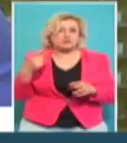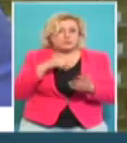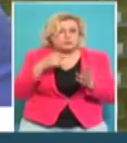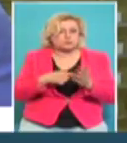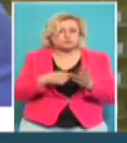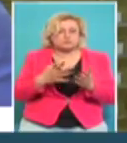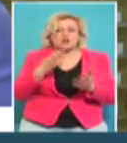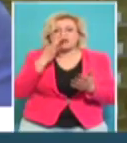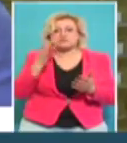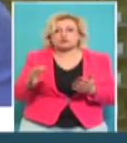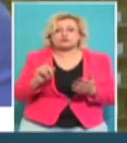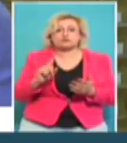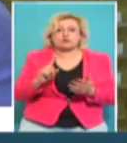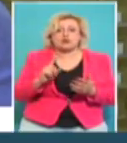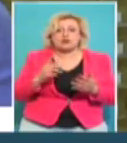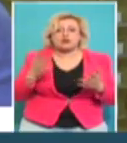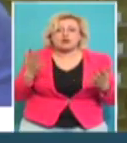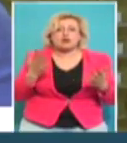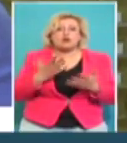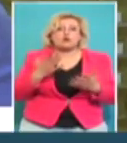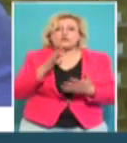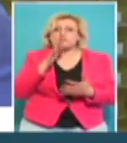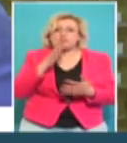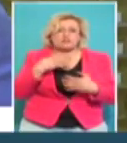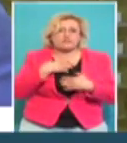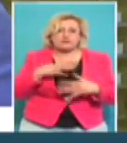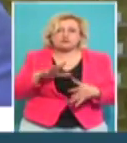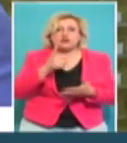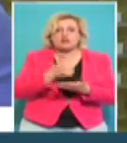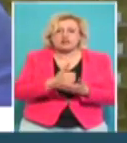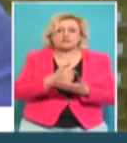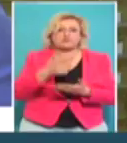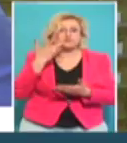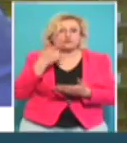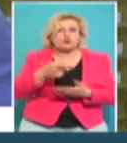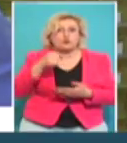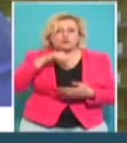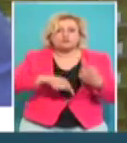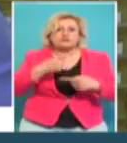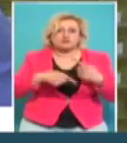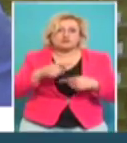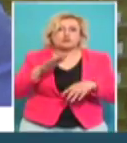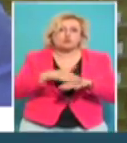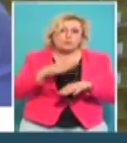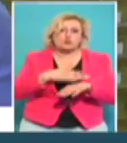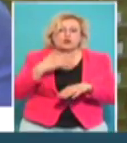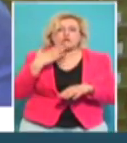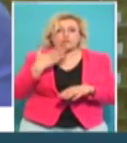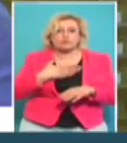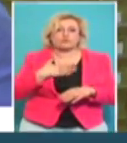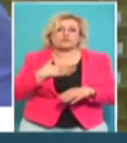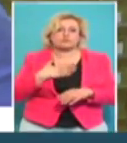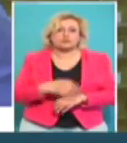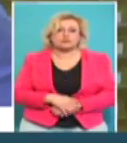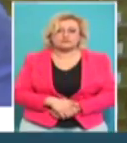облысындағы жалпы қаламгерлер қауымының әдебиетке етене жақындай түскендігін дәлелдеп беретін сияқты, менің ойымша. Сондықтан да, ал бұл кісінің